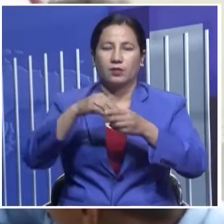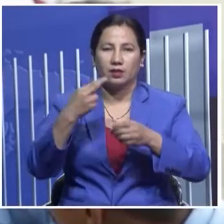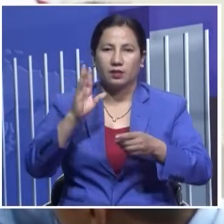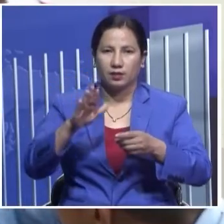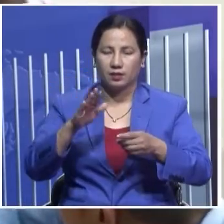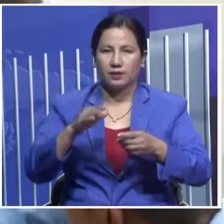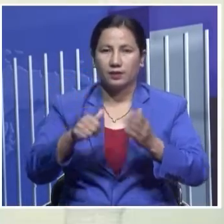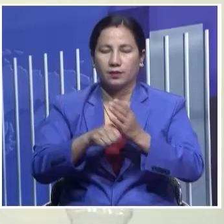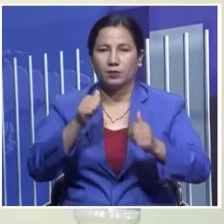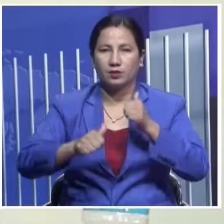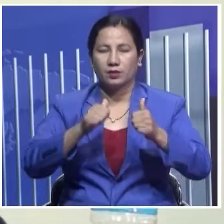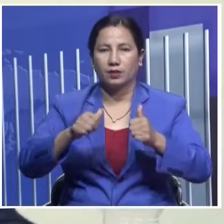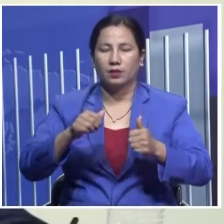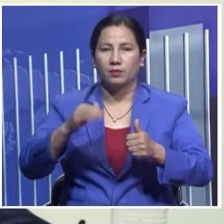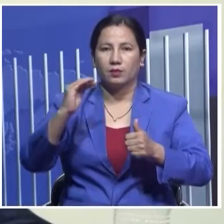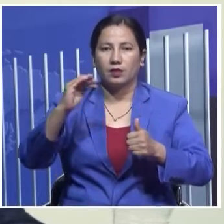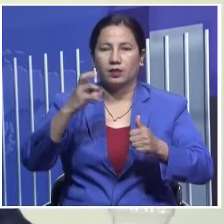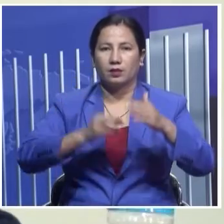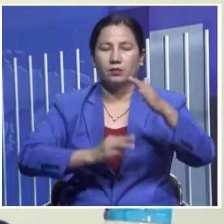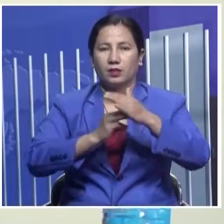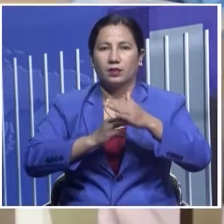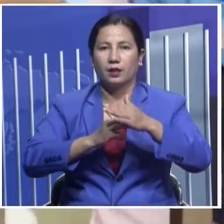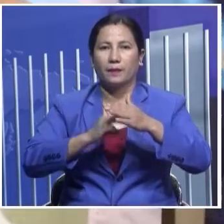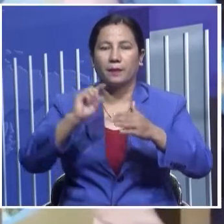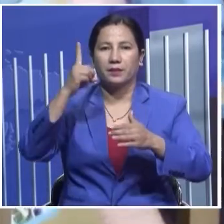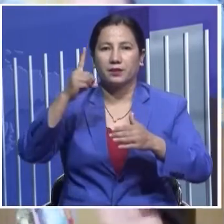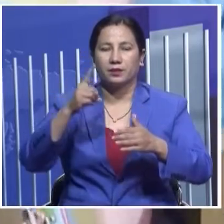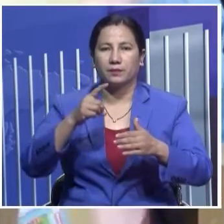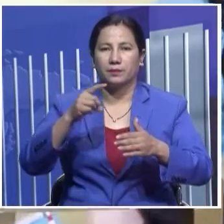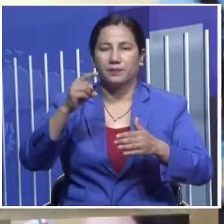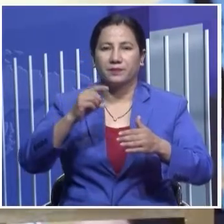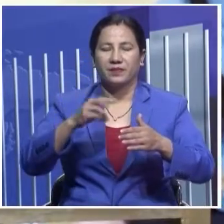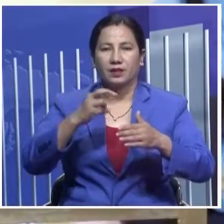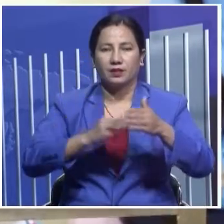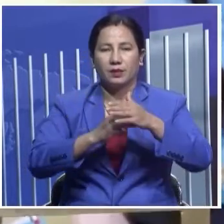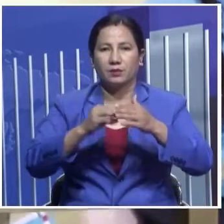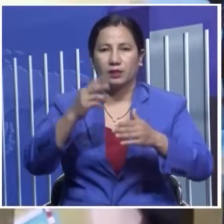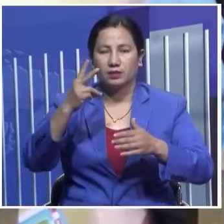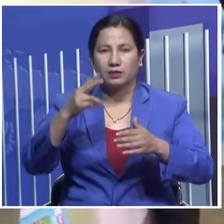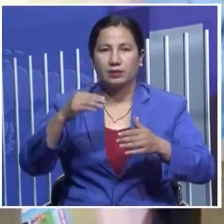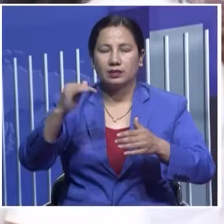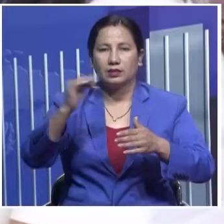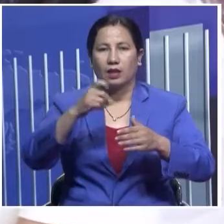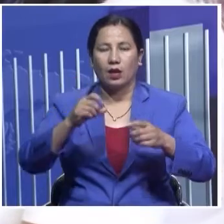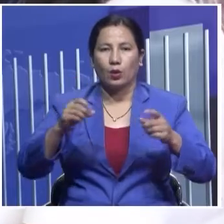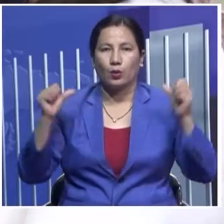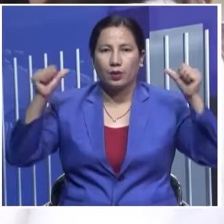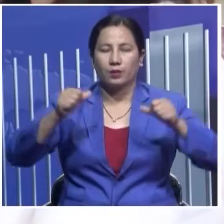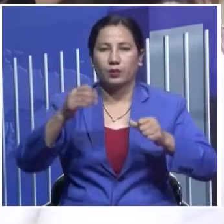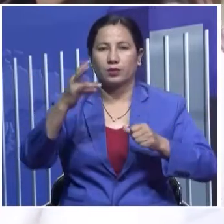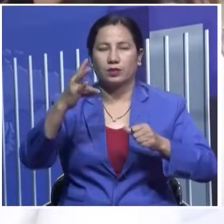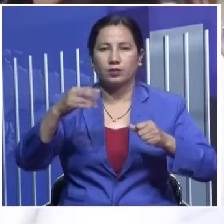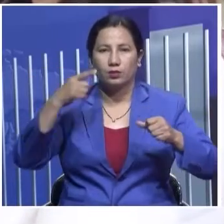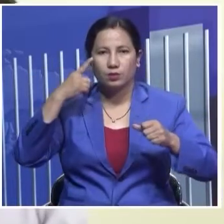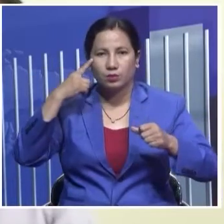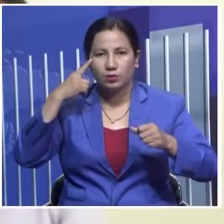थियो। प्रतियोगितामा रत्न राज्य माध्यमिक विद्यालय प्रथम, यशोधरा माध्यमिक विद्यालय द्वितीय, तिलौराकोट माध्यमिक विद्यालय तेस्रो र बुद्ध